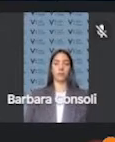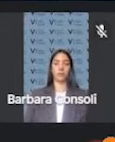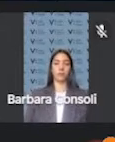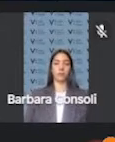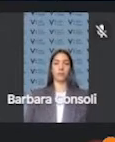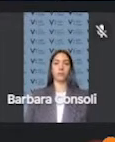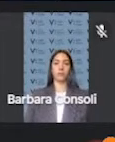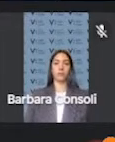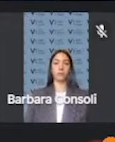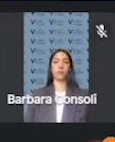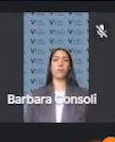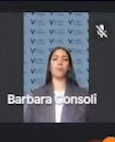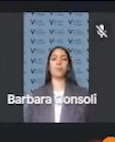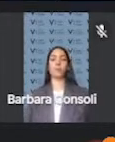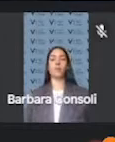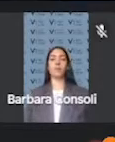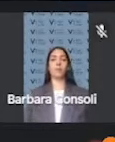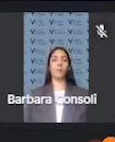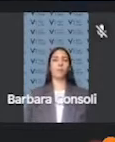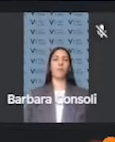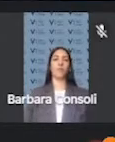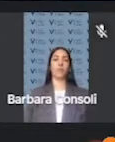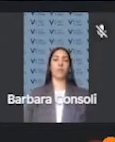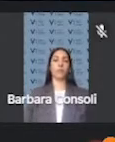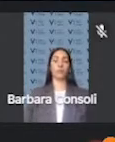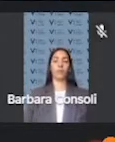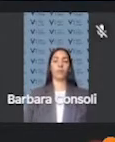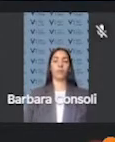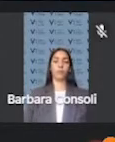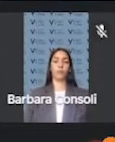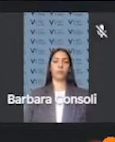chiaramente con la laurea specialistica, oltre che